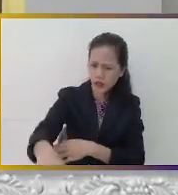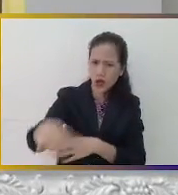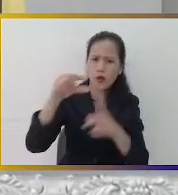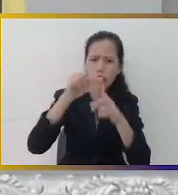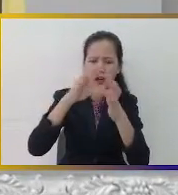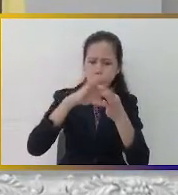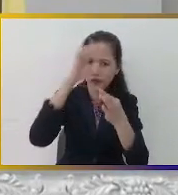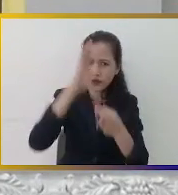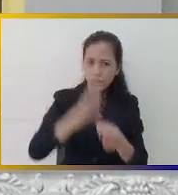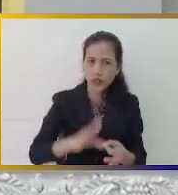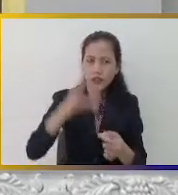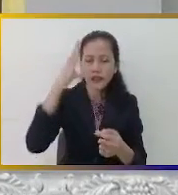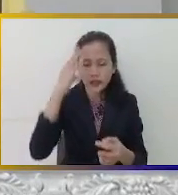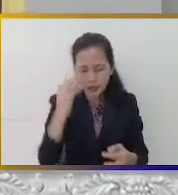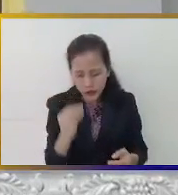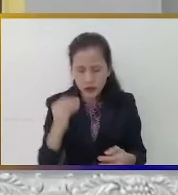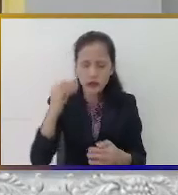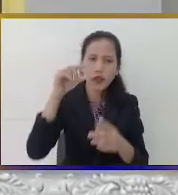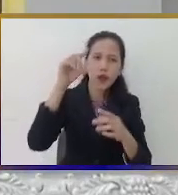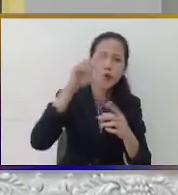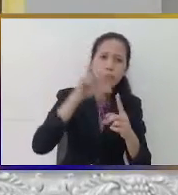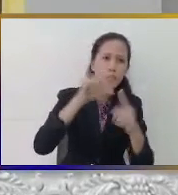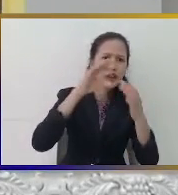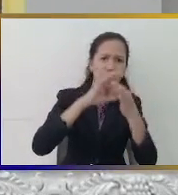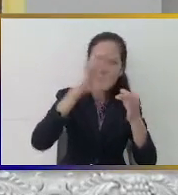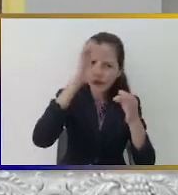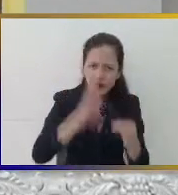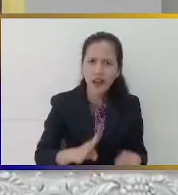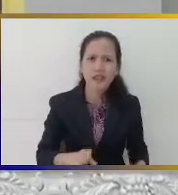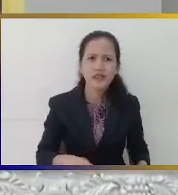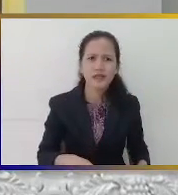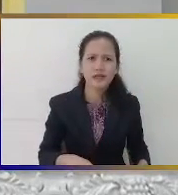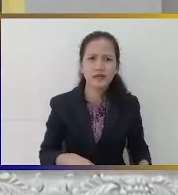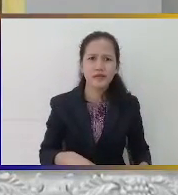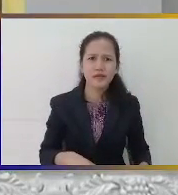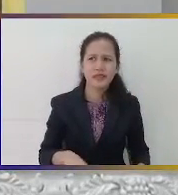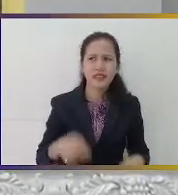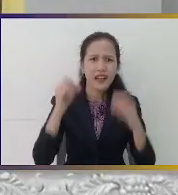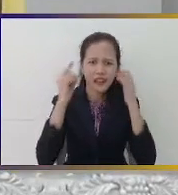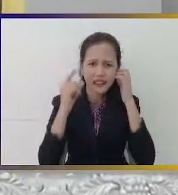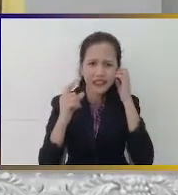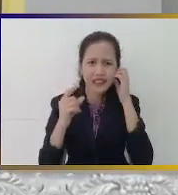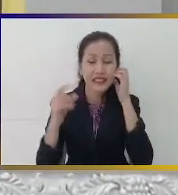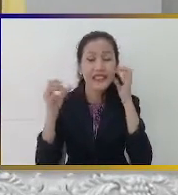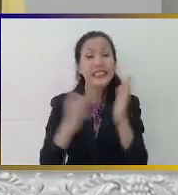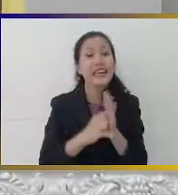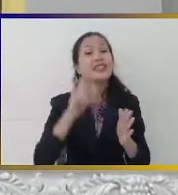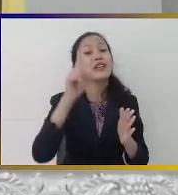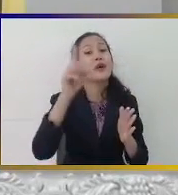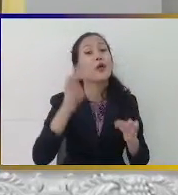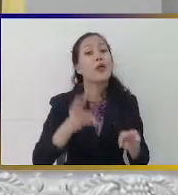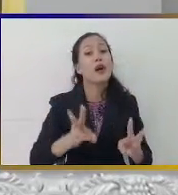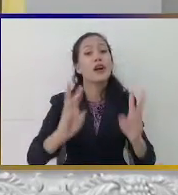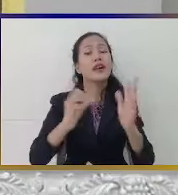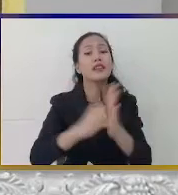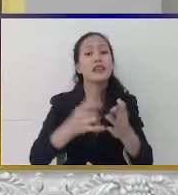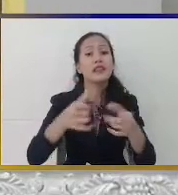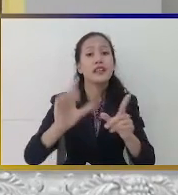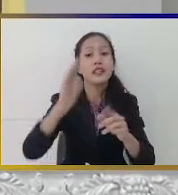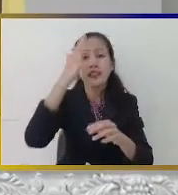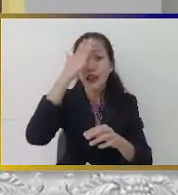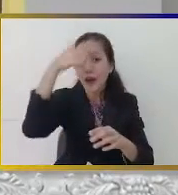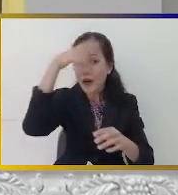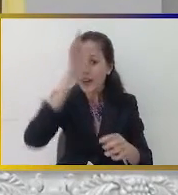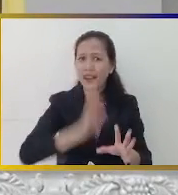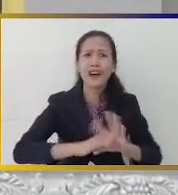Diyos. Matutulog ka na lang, meron kang salita ng Diyos. And yet, kapatid, that is one way na ipakilala natin ang Diyos